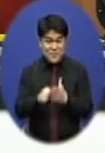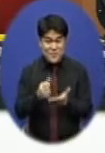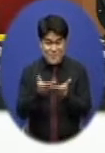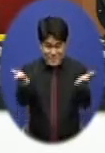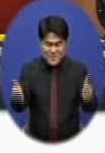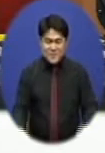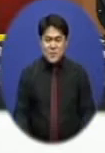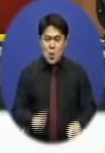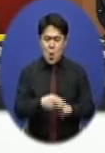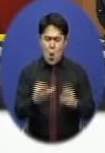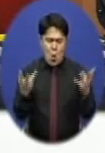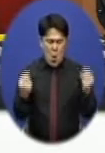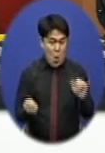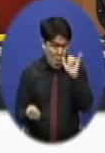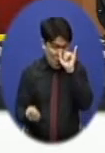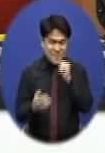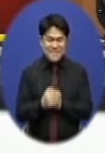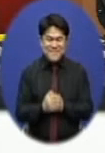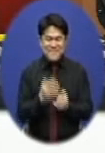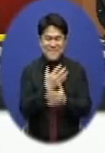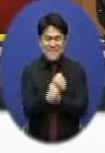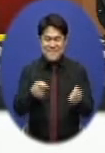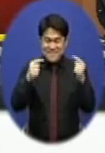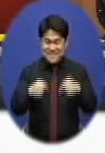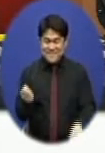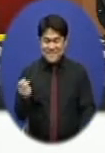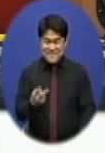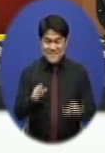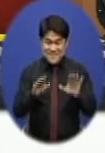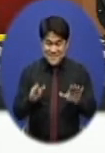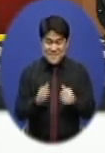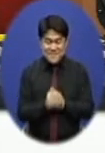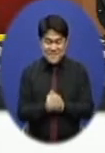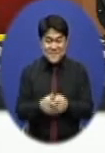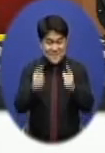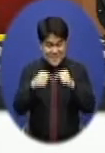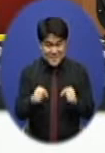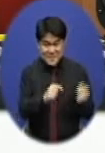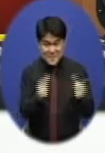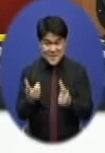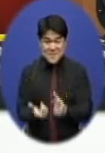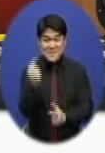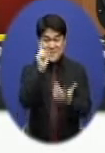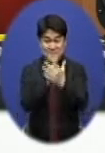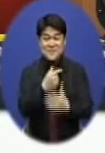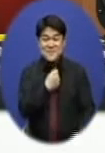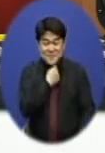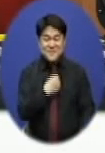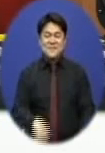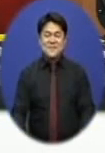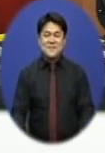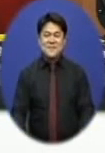선물도 준비되어 있고요. 자, 예약 참여자 그리고 또 생방송 나눔 노래자랑 즉석 참여자 빨리 만나보고 싶습니다. 그럴까요?